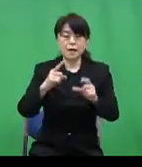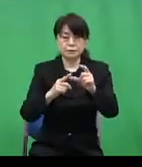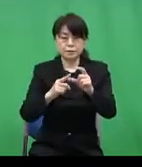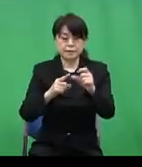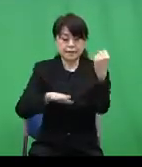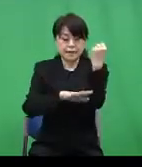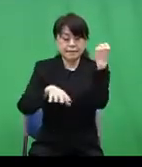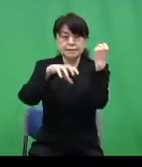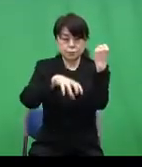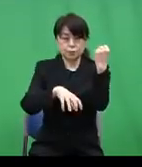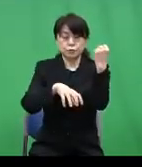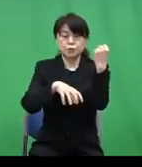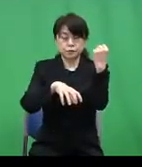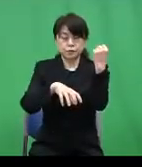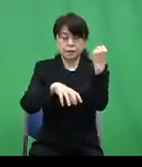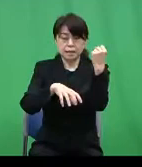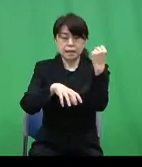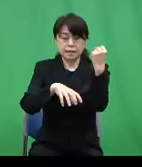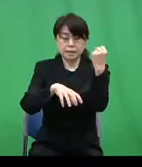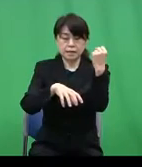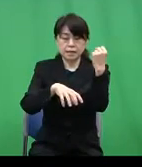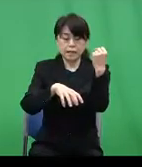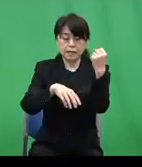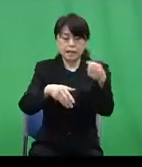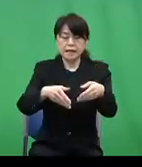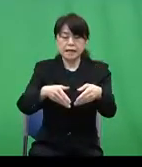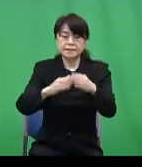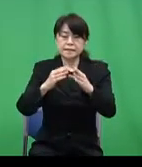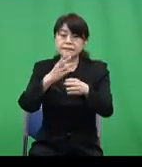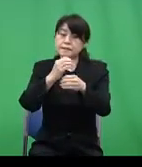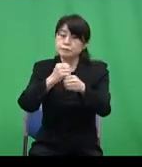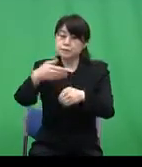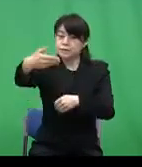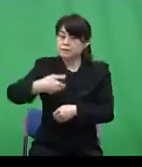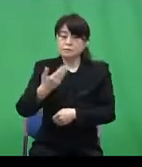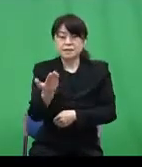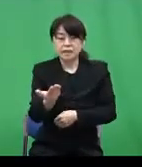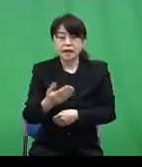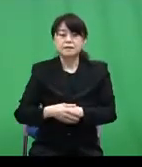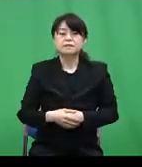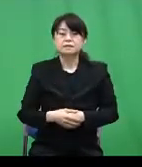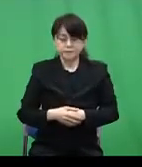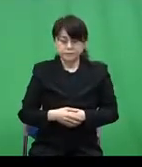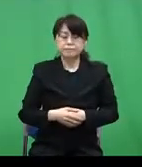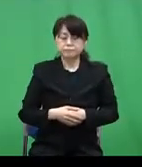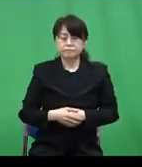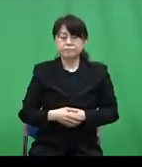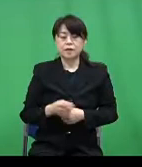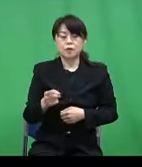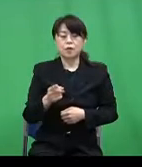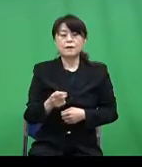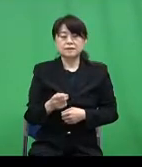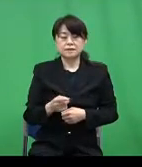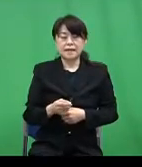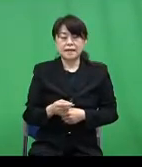5G 基地局が、最初の質問はですが、いつ設置される見通しかということですか。まあ、これは